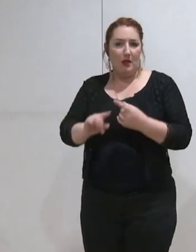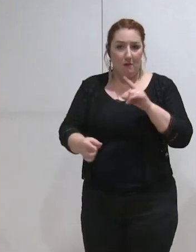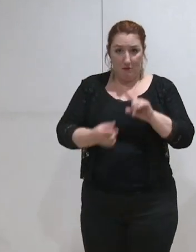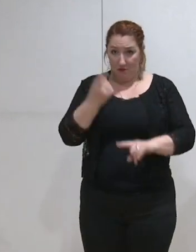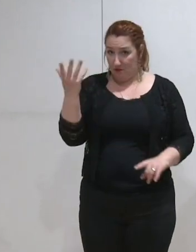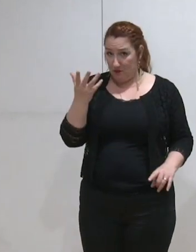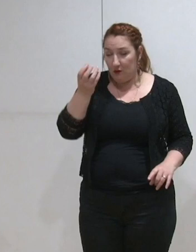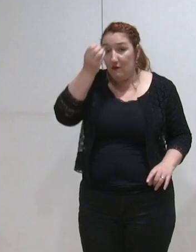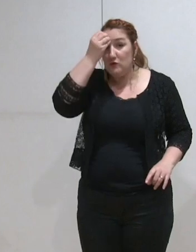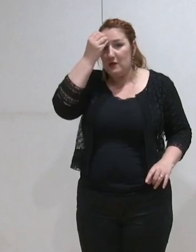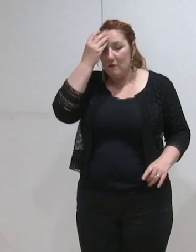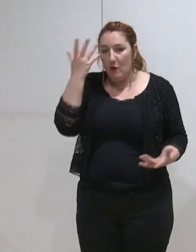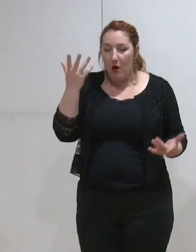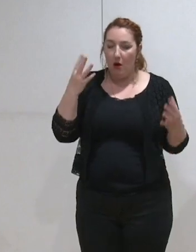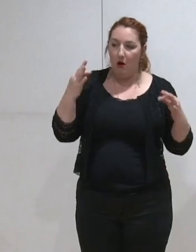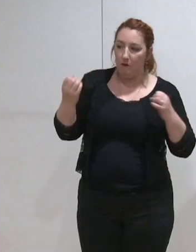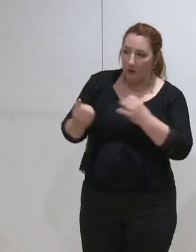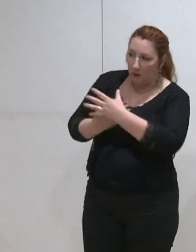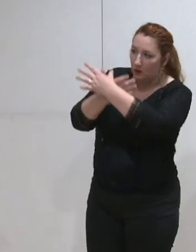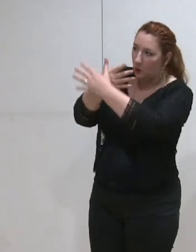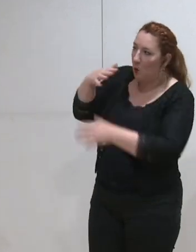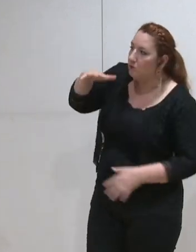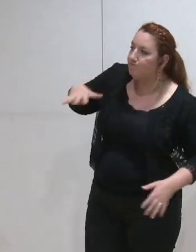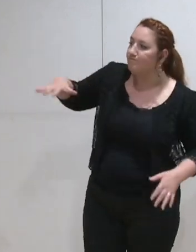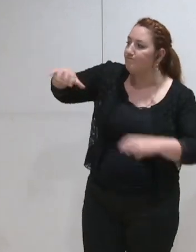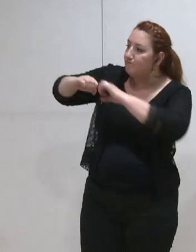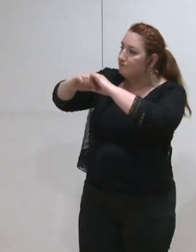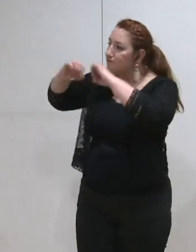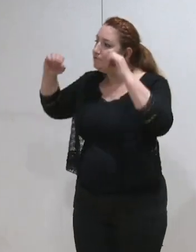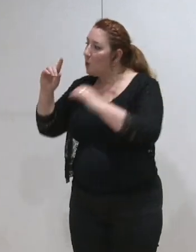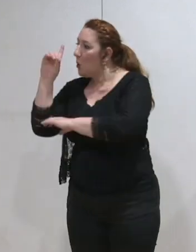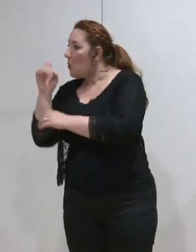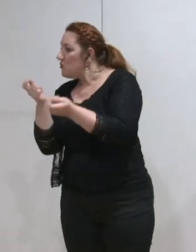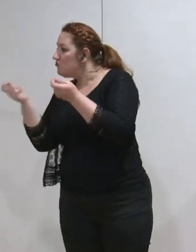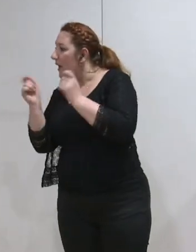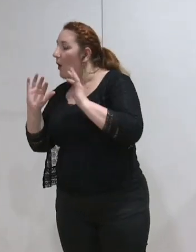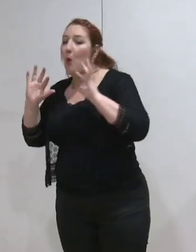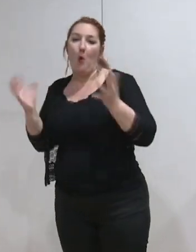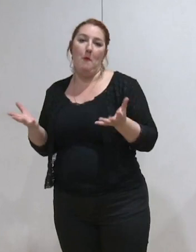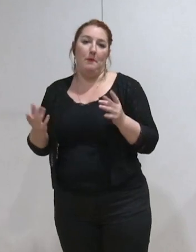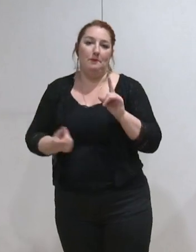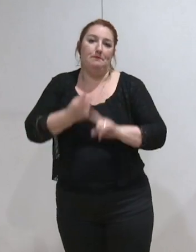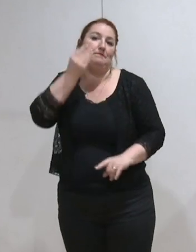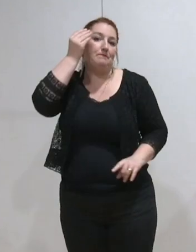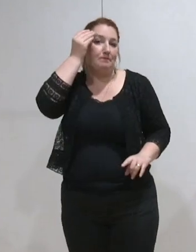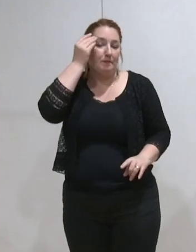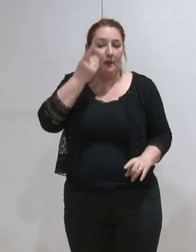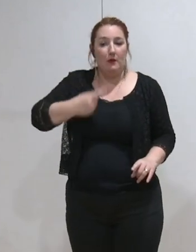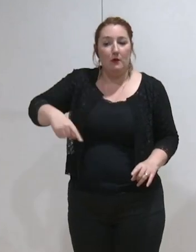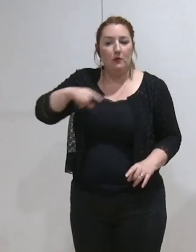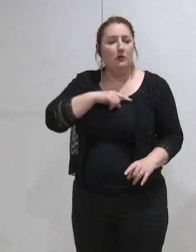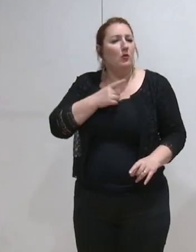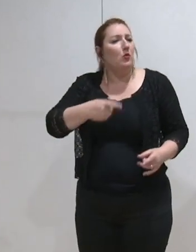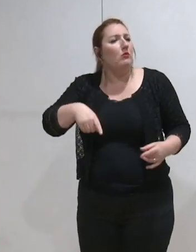s'organise euh au plan métropolitain la la gestion de l'eau euh nous travaillons un certain